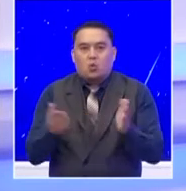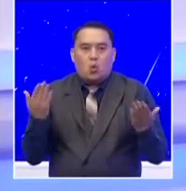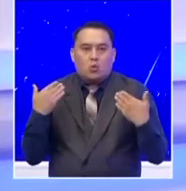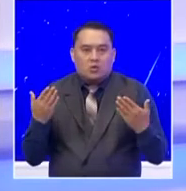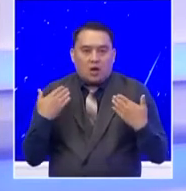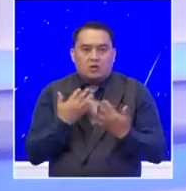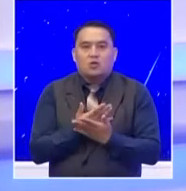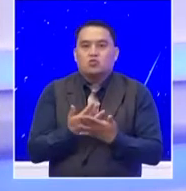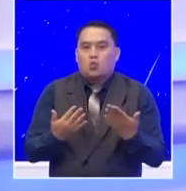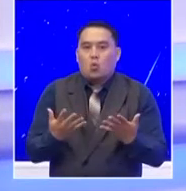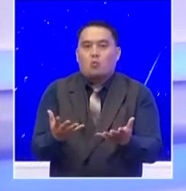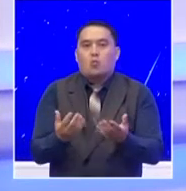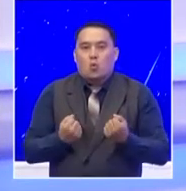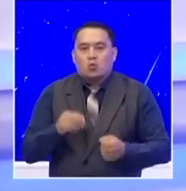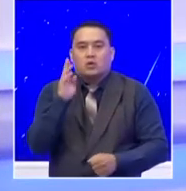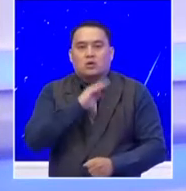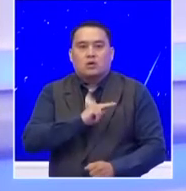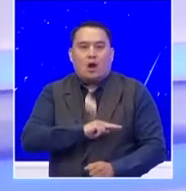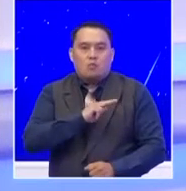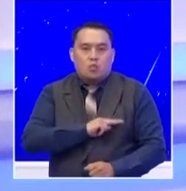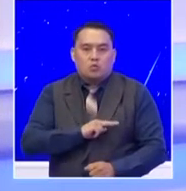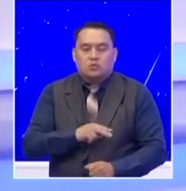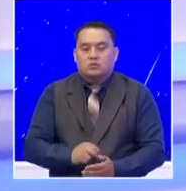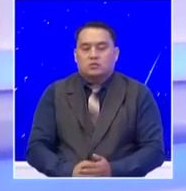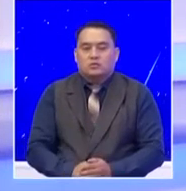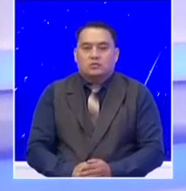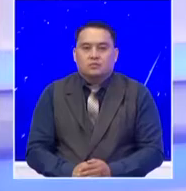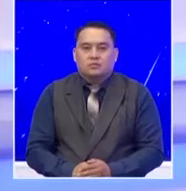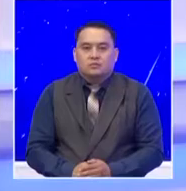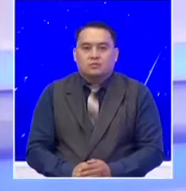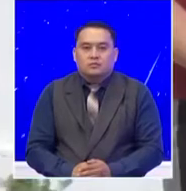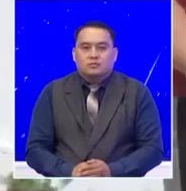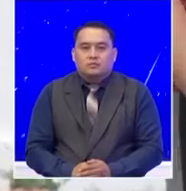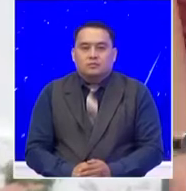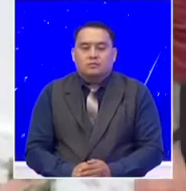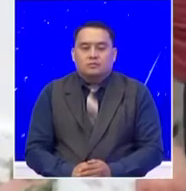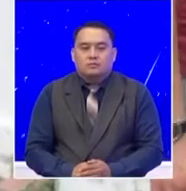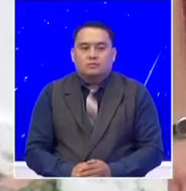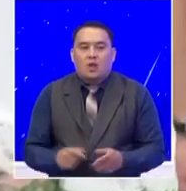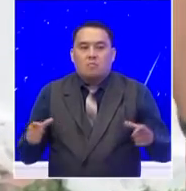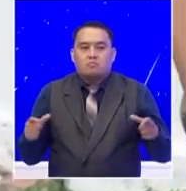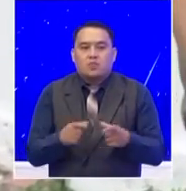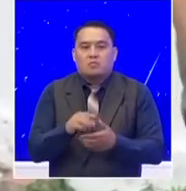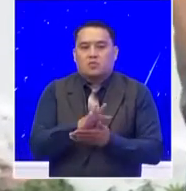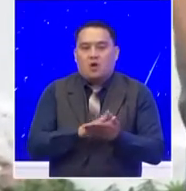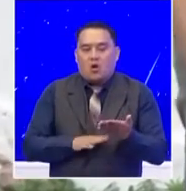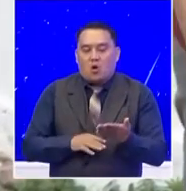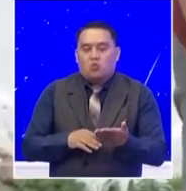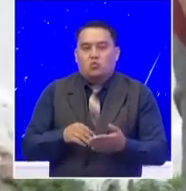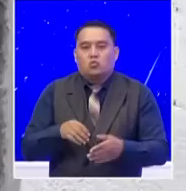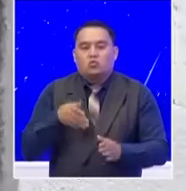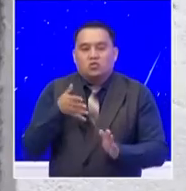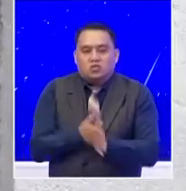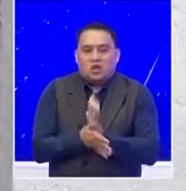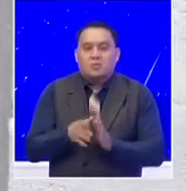зон отдыха. Сколько из них смогут работать в пляжный сезон, смотрите далее. Пандемия продолжает наносить сильный урон всем